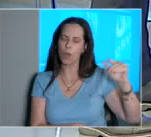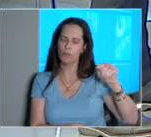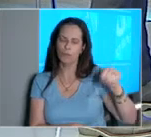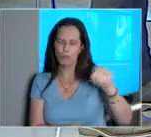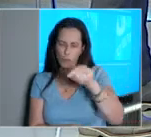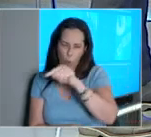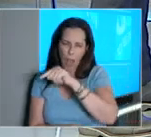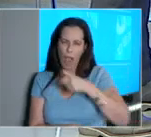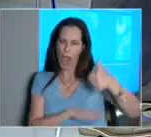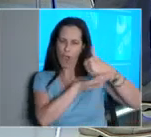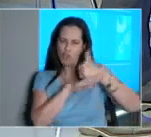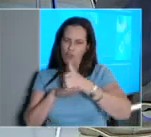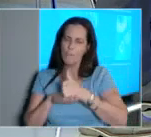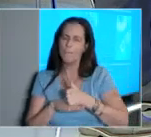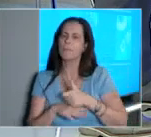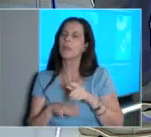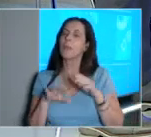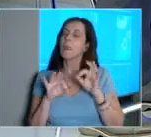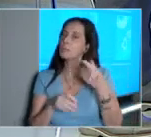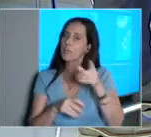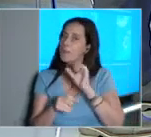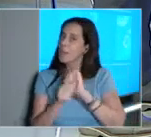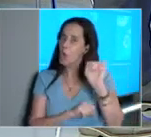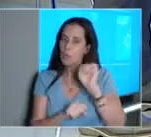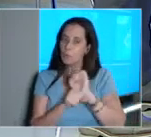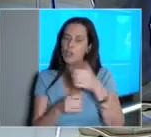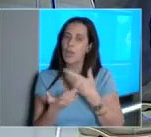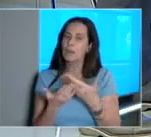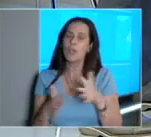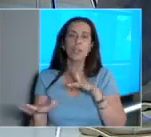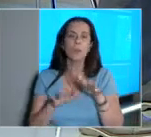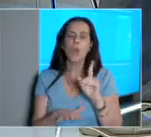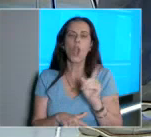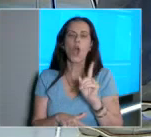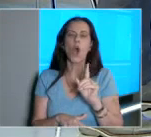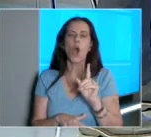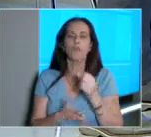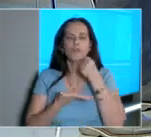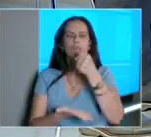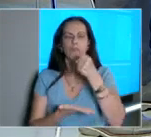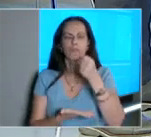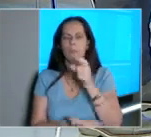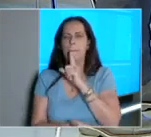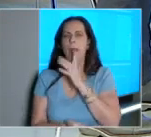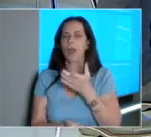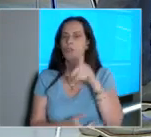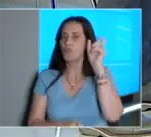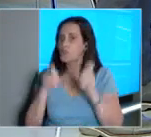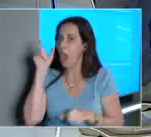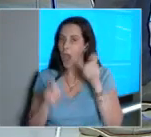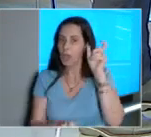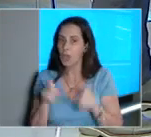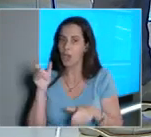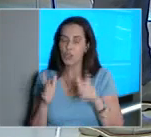המועצות, ראשי הערים שם, בעצם מתלוננים שהממשלה לא תומכת ברמת הגולן. האוכלוסייה ברמת הגולן היא